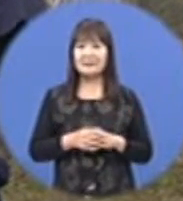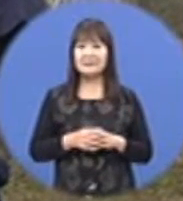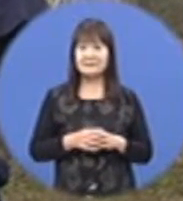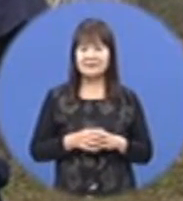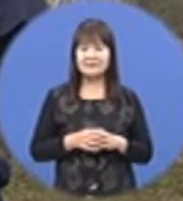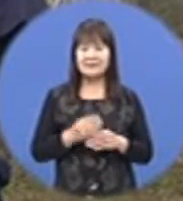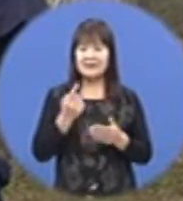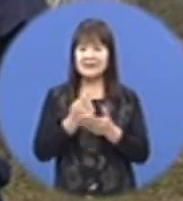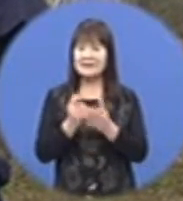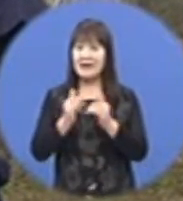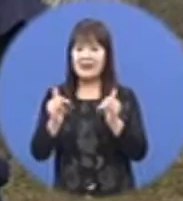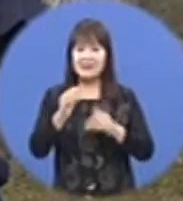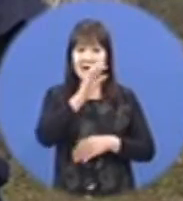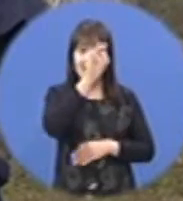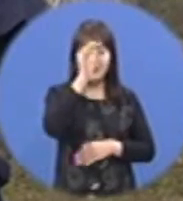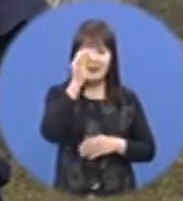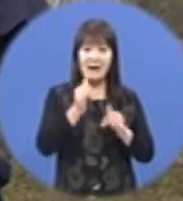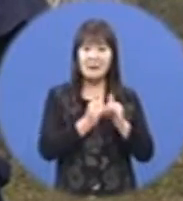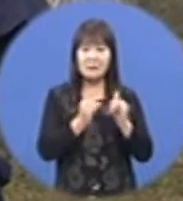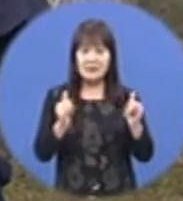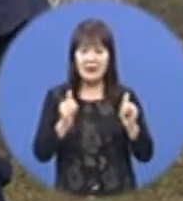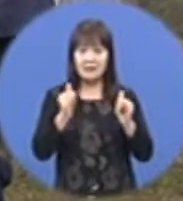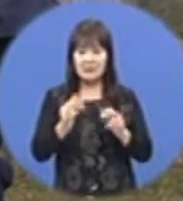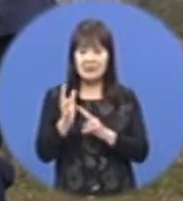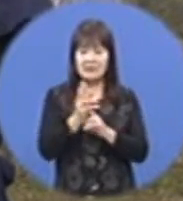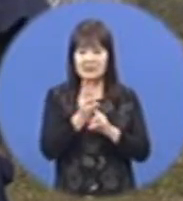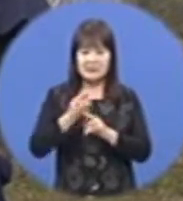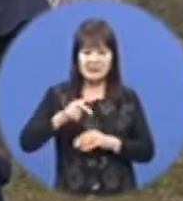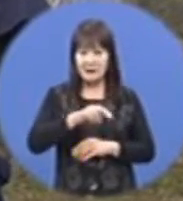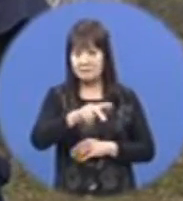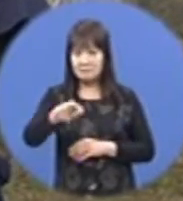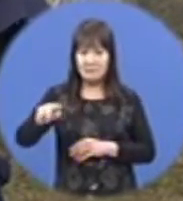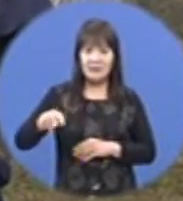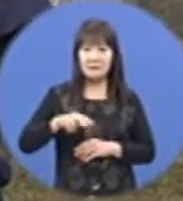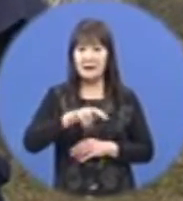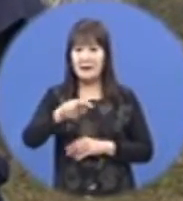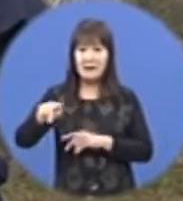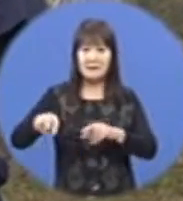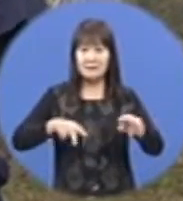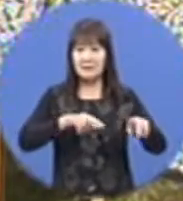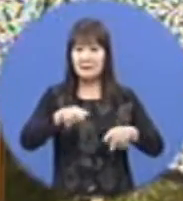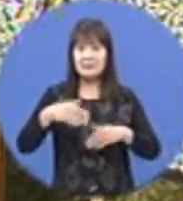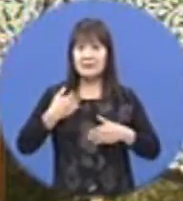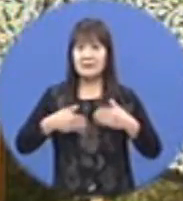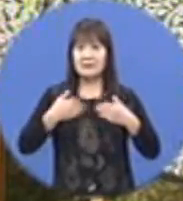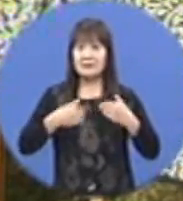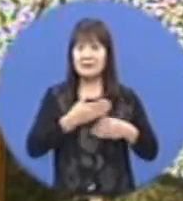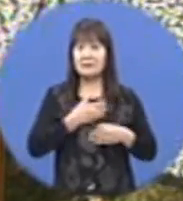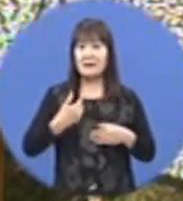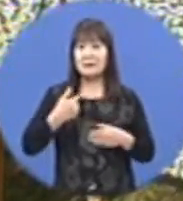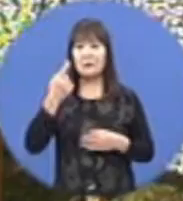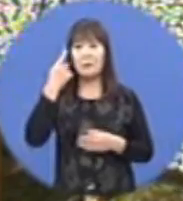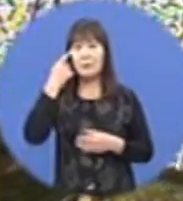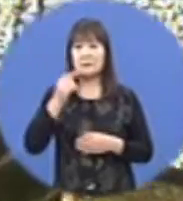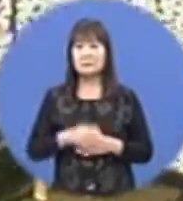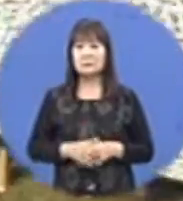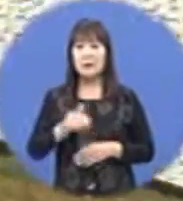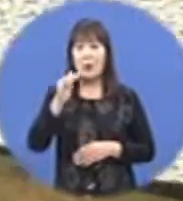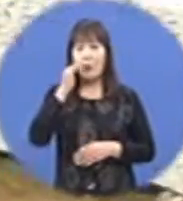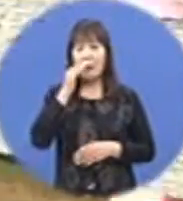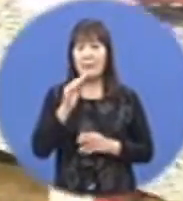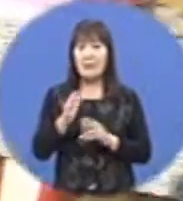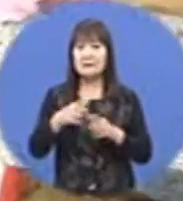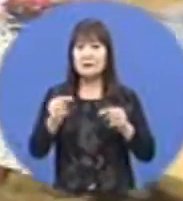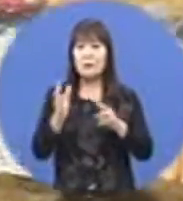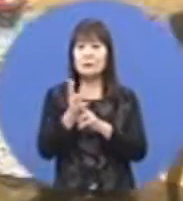光客の方にも、たくさんの忍者が歩き回る和歌山城を楽しんでいただけたかと思います。和歌山市は 日本忍者協議